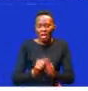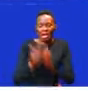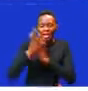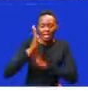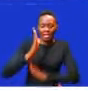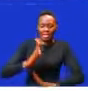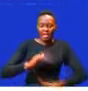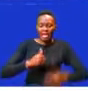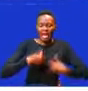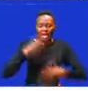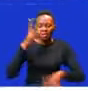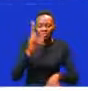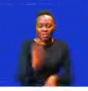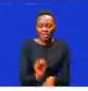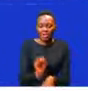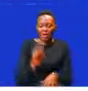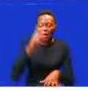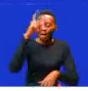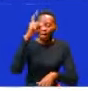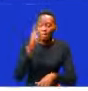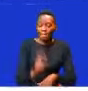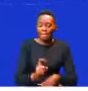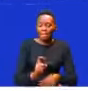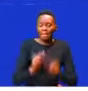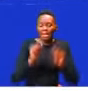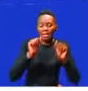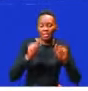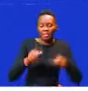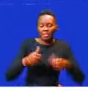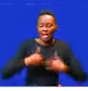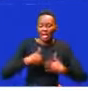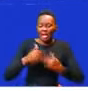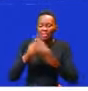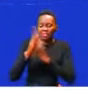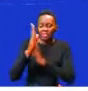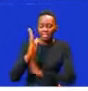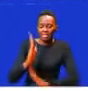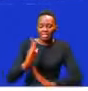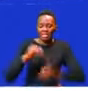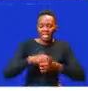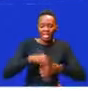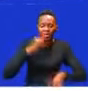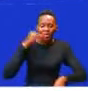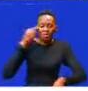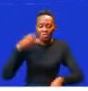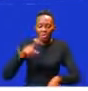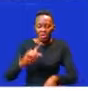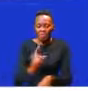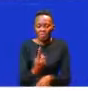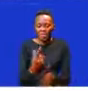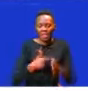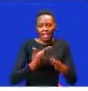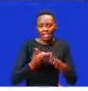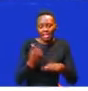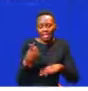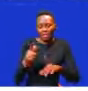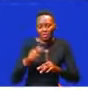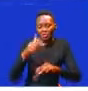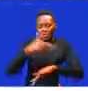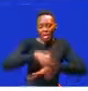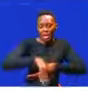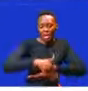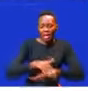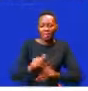usalama. Lazima iwepo usalama katika boma yako kwanza ndio unaanza kuleta usalama katika